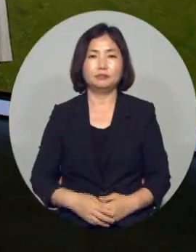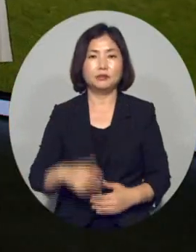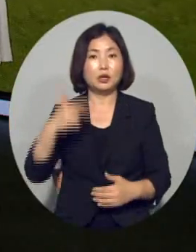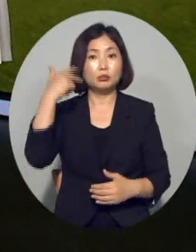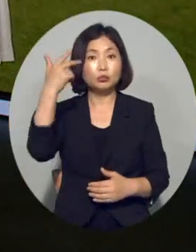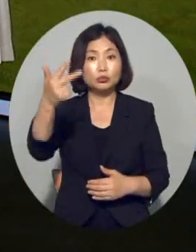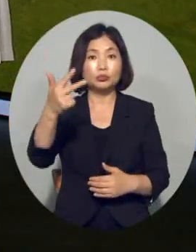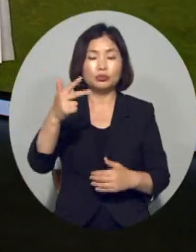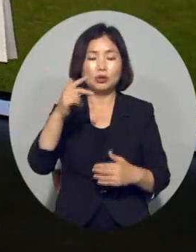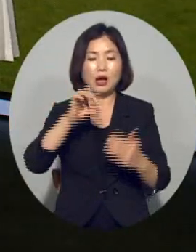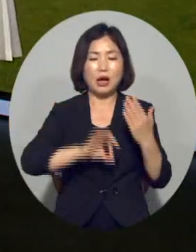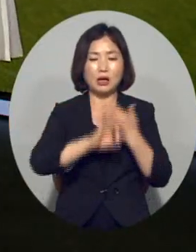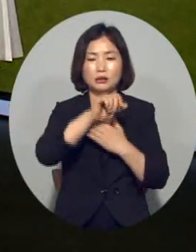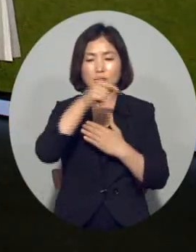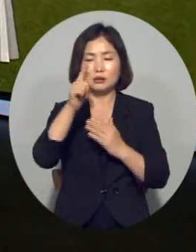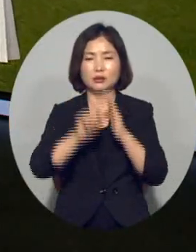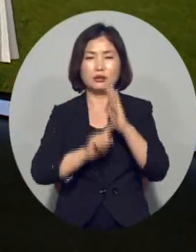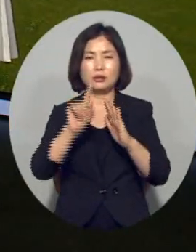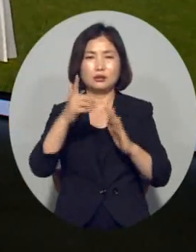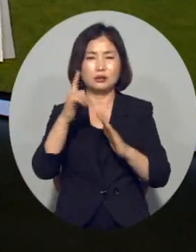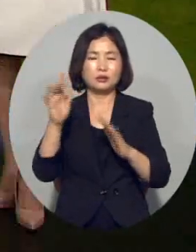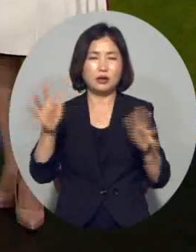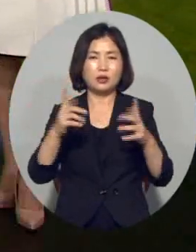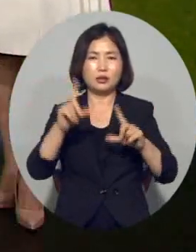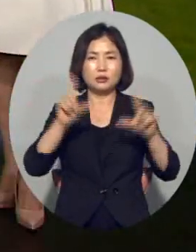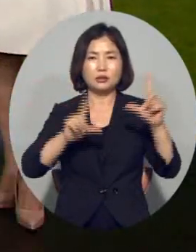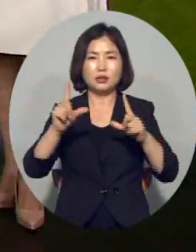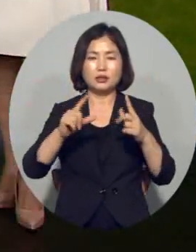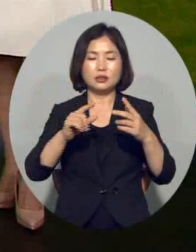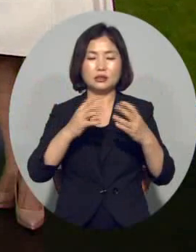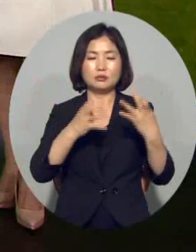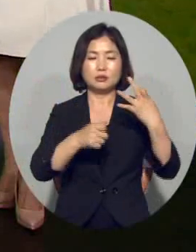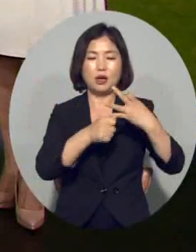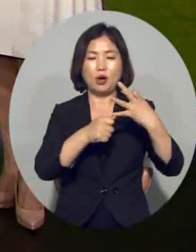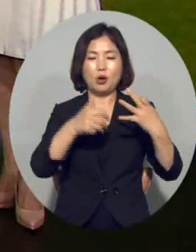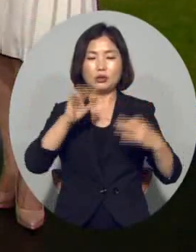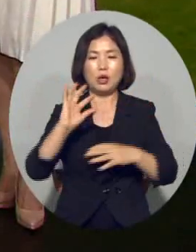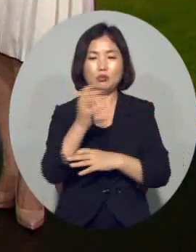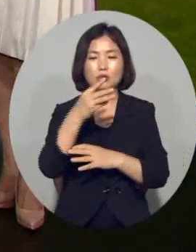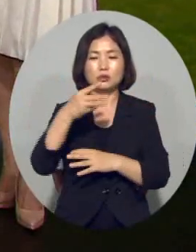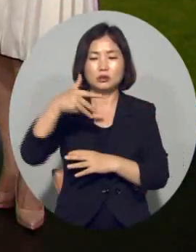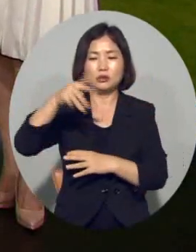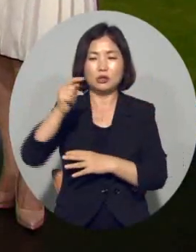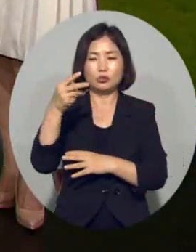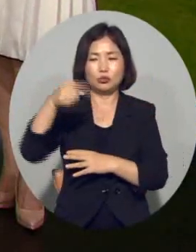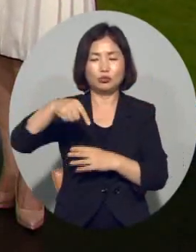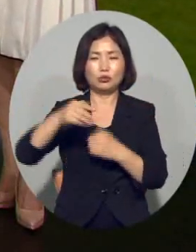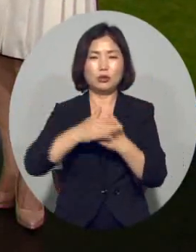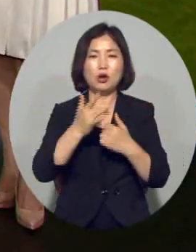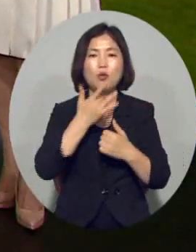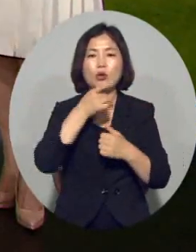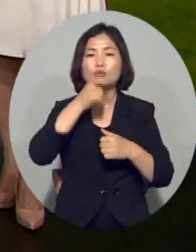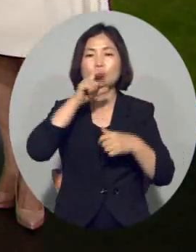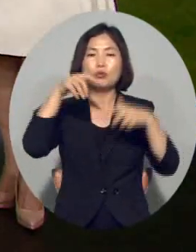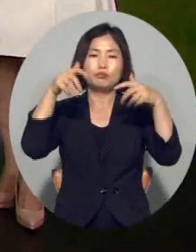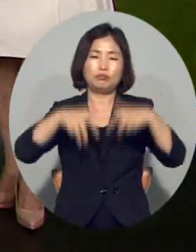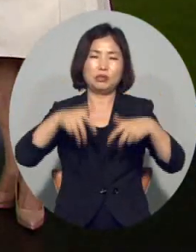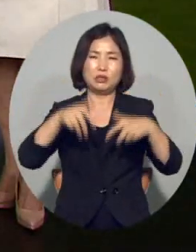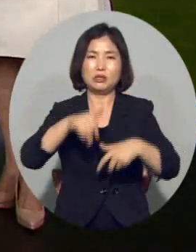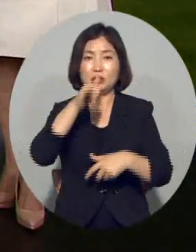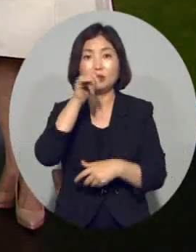다음주에는 일교차 큰 가을 날씨가 이어지겠습니다 요 14호 태풍 참 초에 00 으로 화요일과 수요일에는 비가 내릴 가능성이